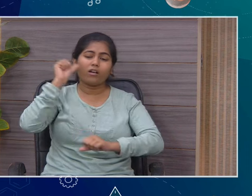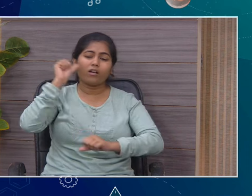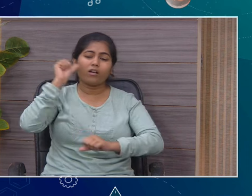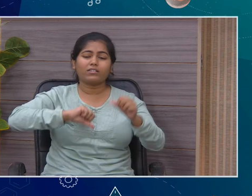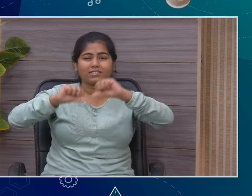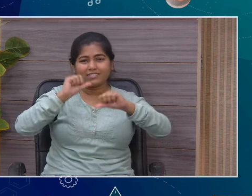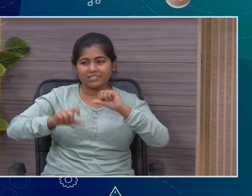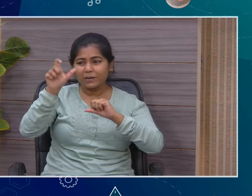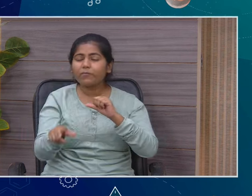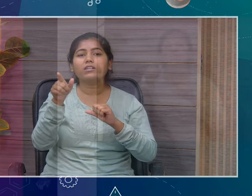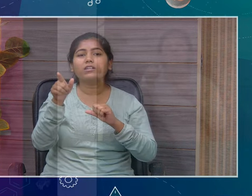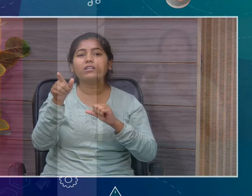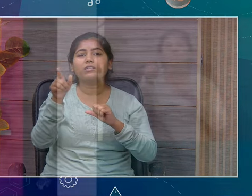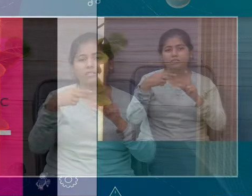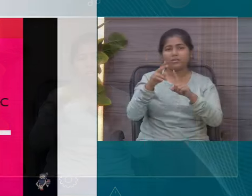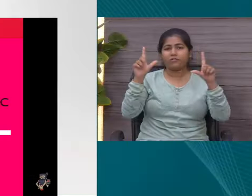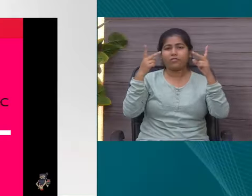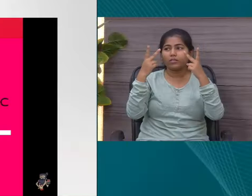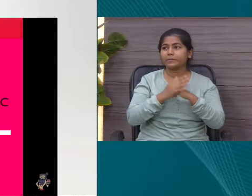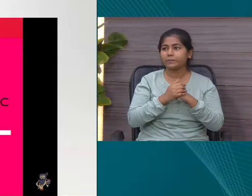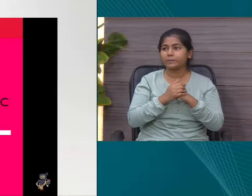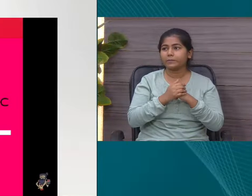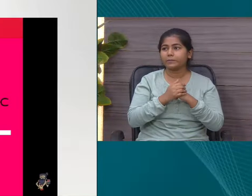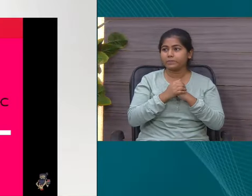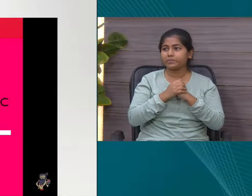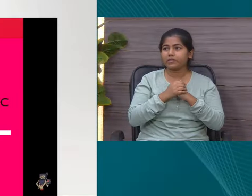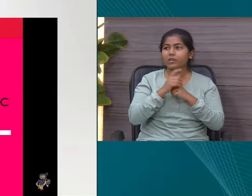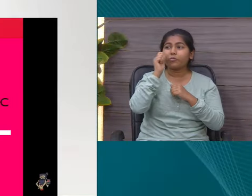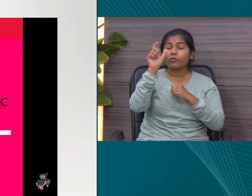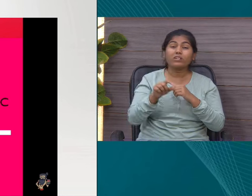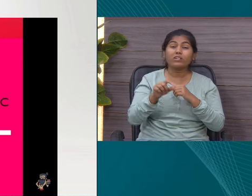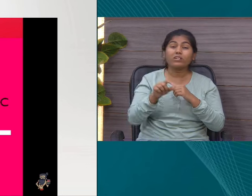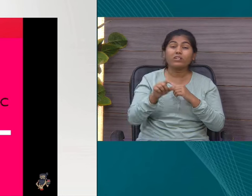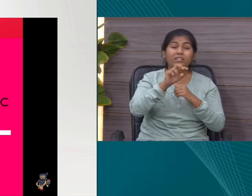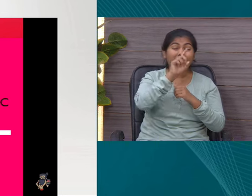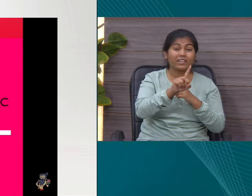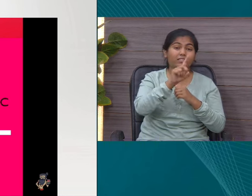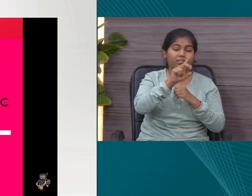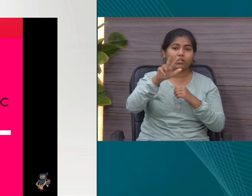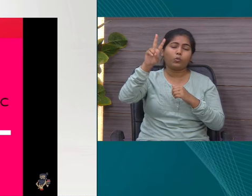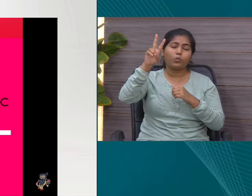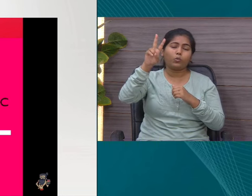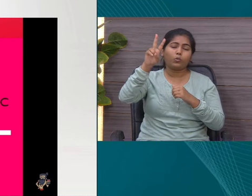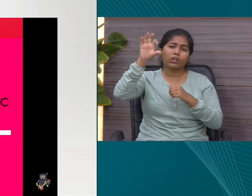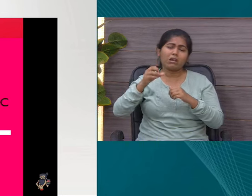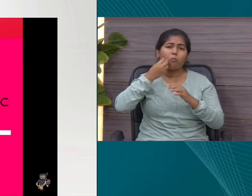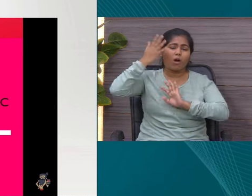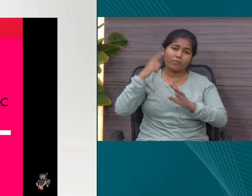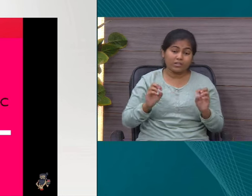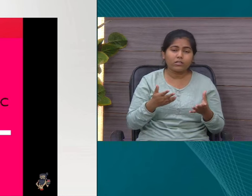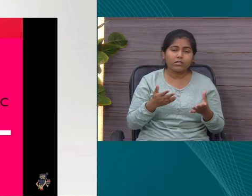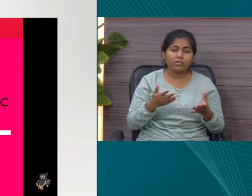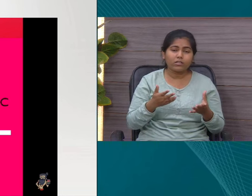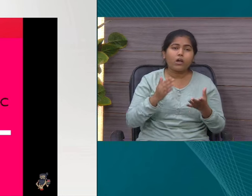थे आप स्क्रीन पे देख सकते हैं डॉब्रेनियर डॉब्रेनियर ने 1829 में ही इसकी शुरुआत कर दी थी हालांकि उस वक्त केवल